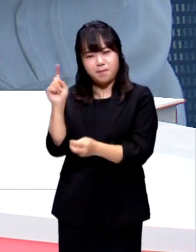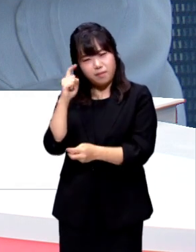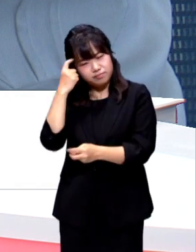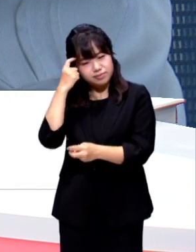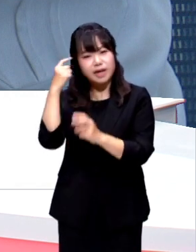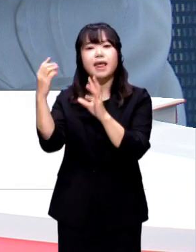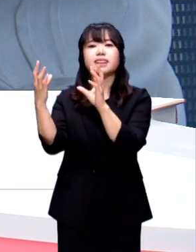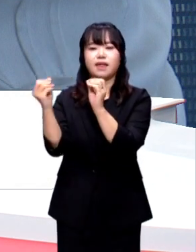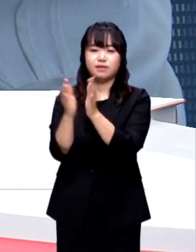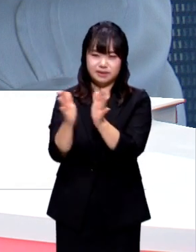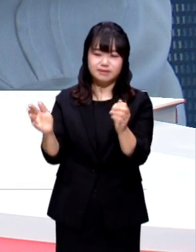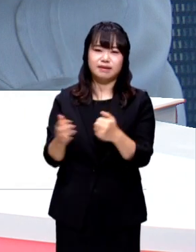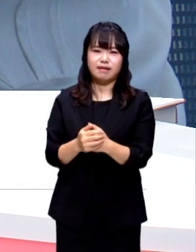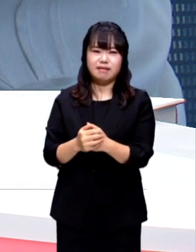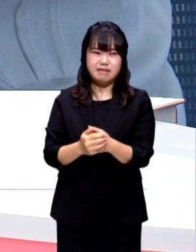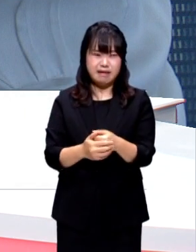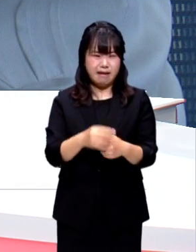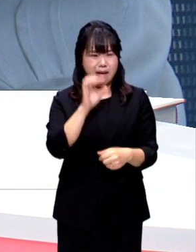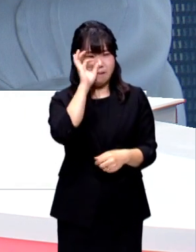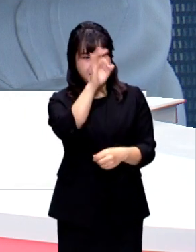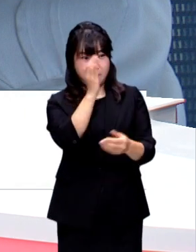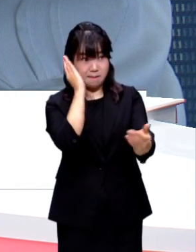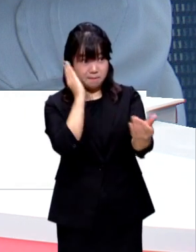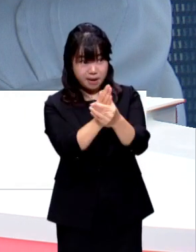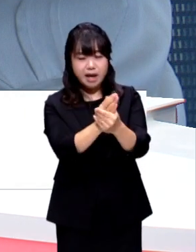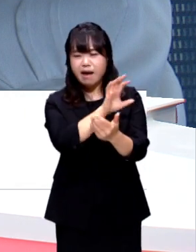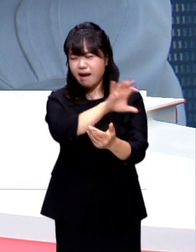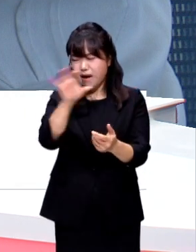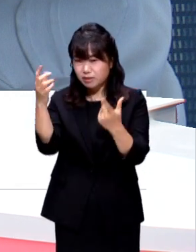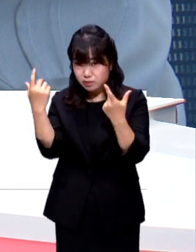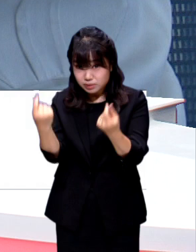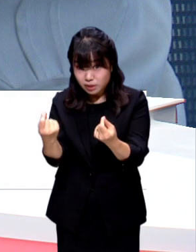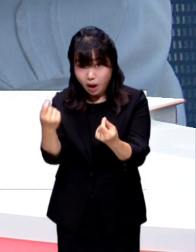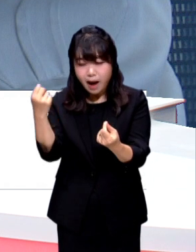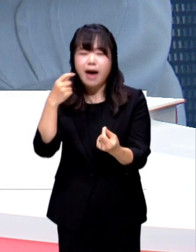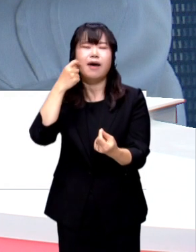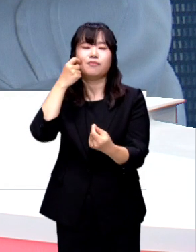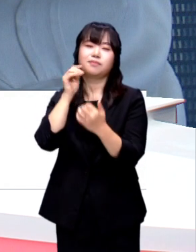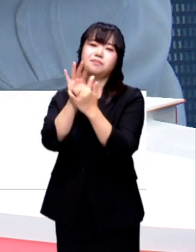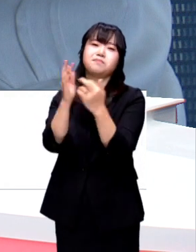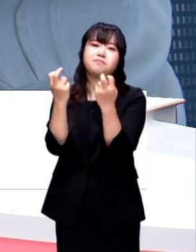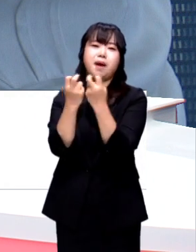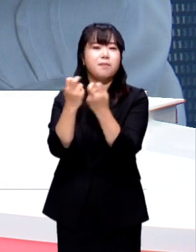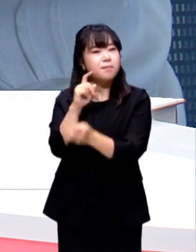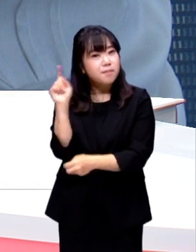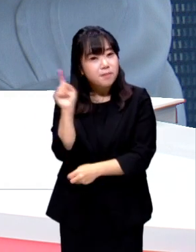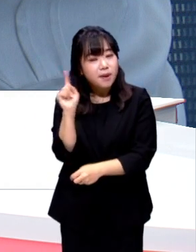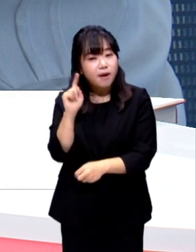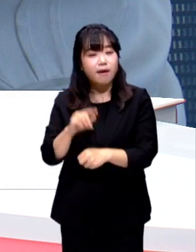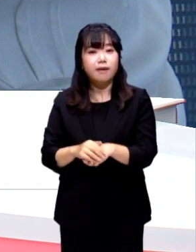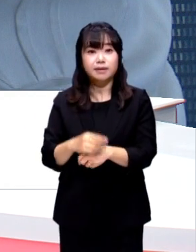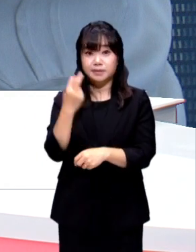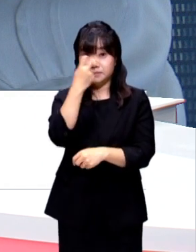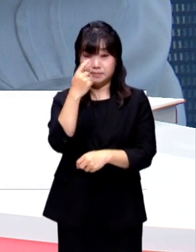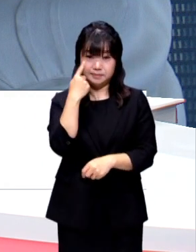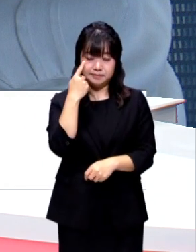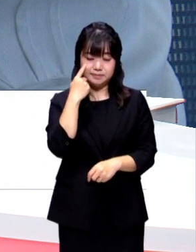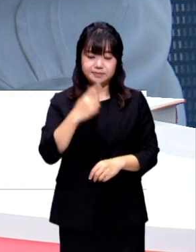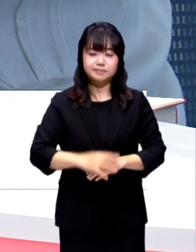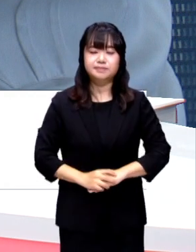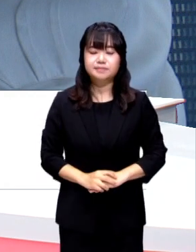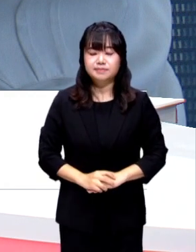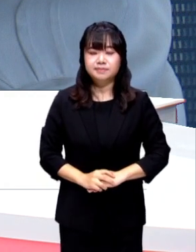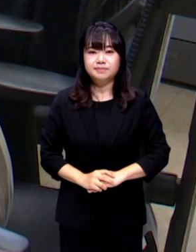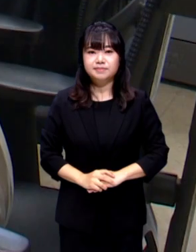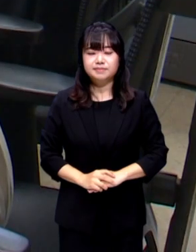있습니다. 이런 끔찍한 사회 재난의 재발을 막기 위한 최소한의 대처법은 무엇인지 알아봤습니다. 김지영 기자입니다.